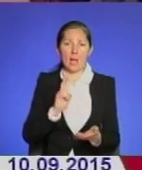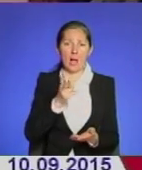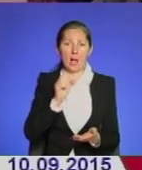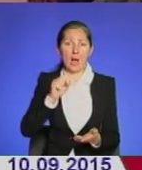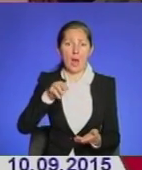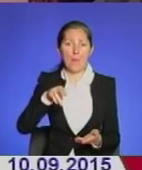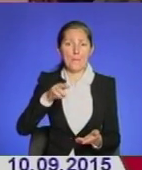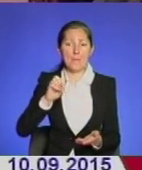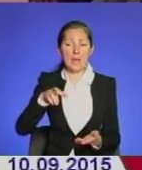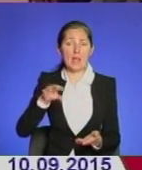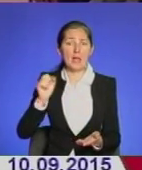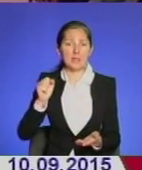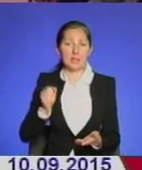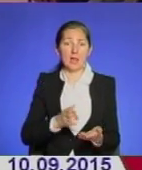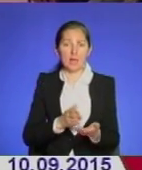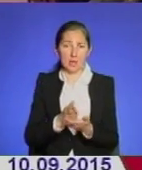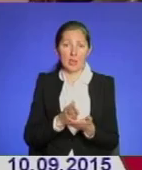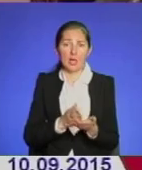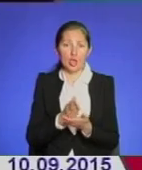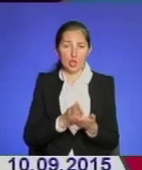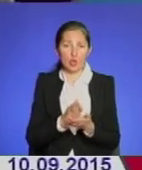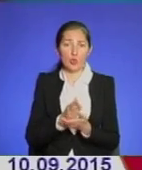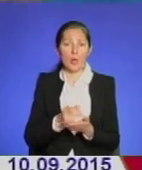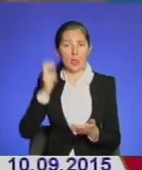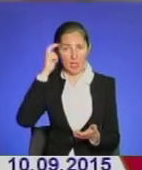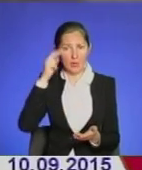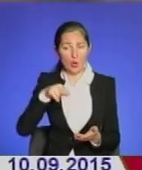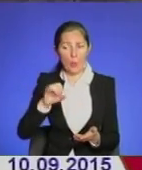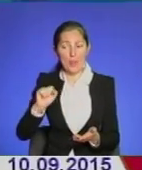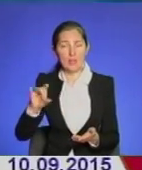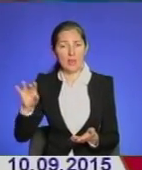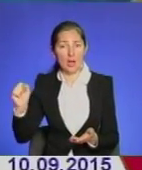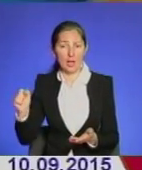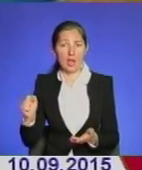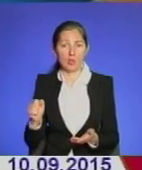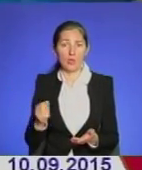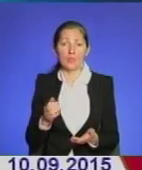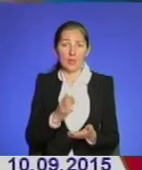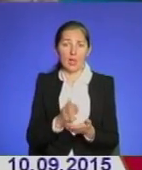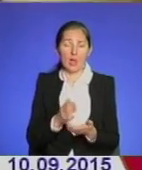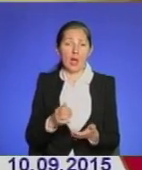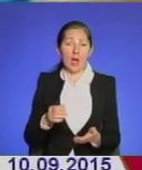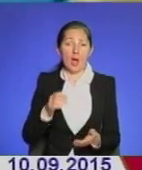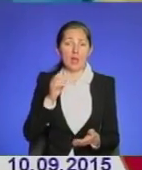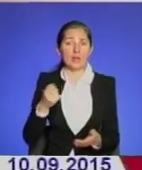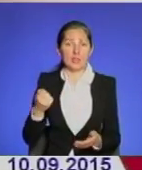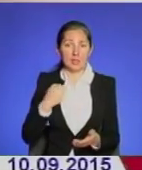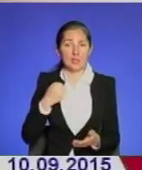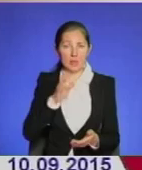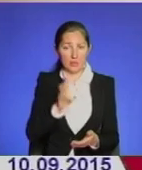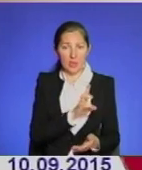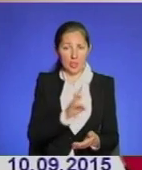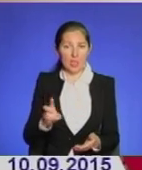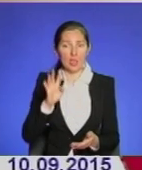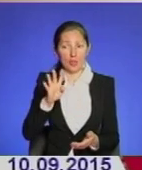за останній рік стала міцнішою. Військове духовенство пліч-опліч з бійцями. Зараз четверо капеланів перебувають на сході